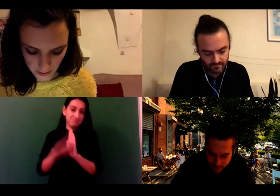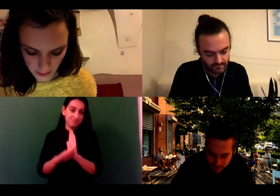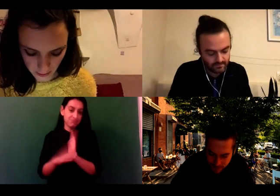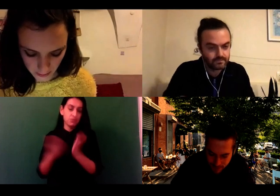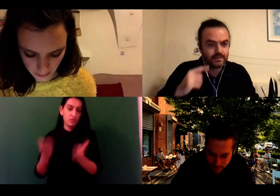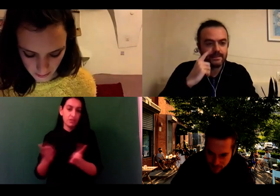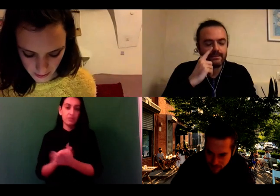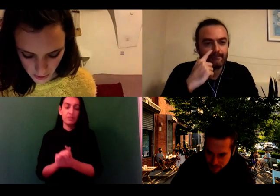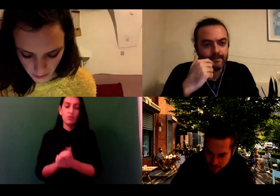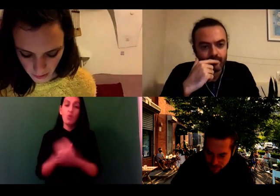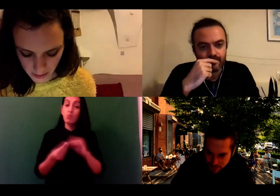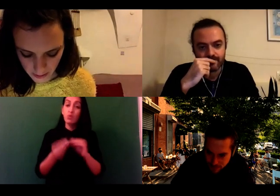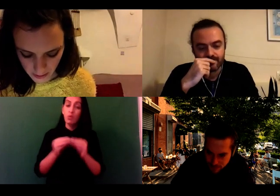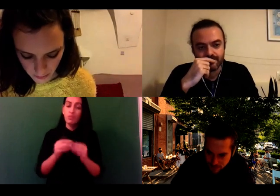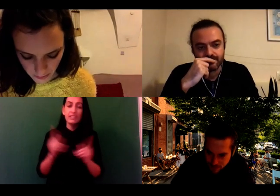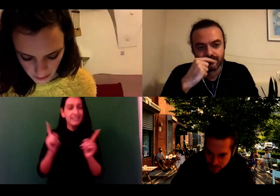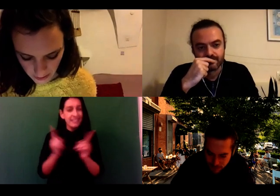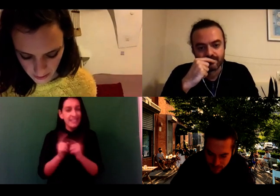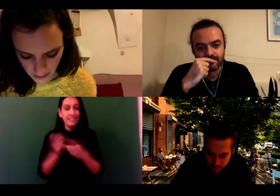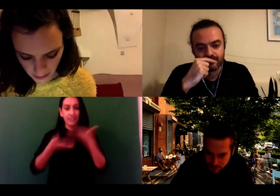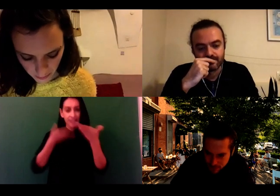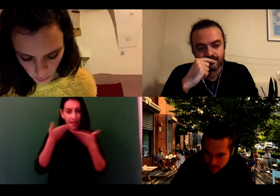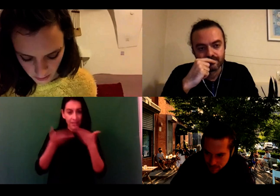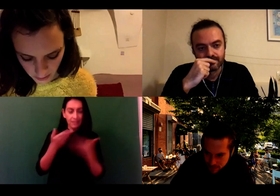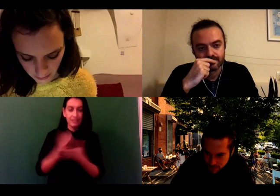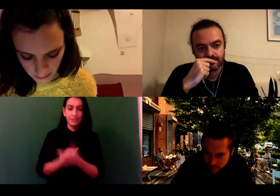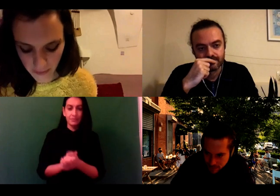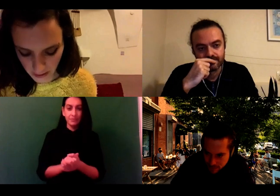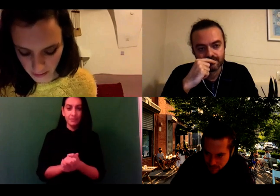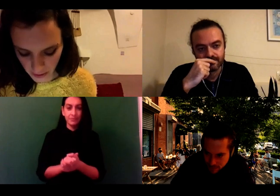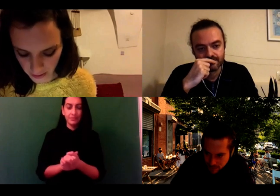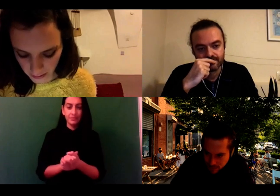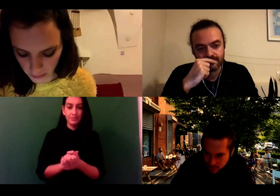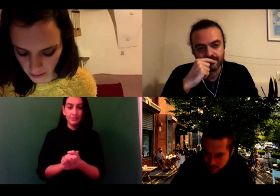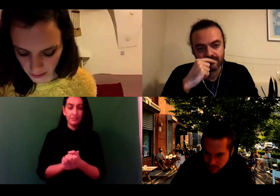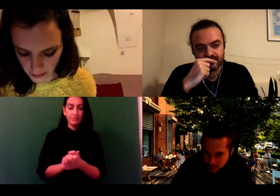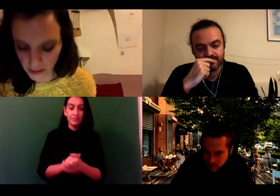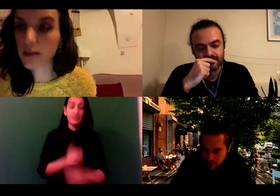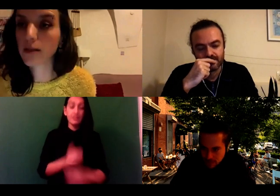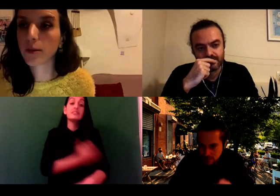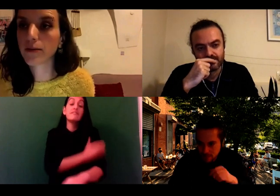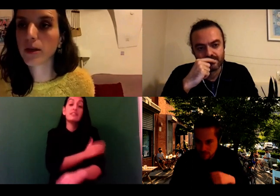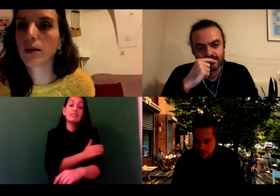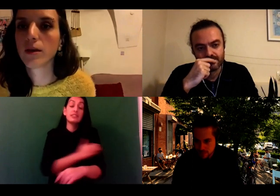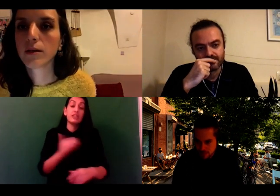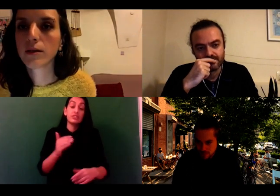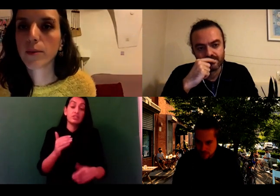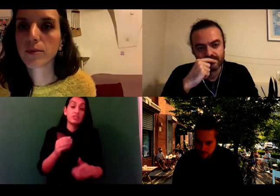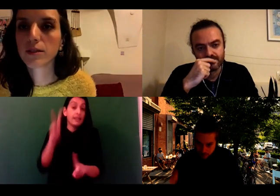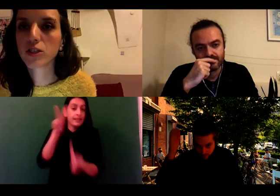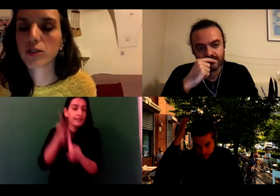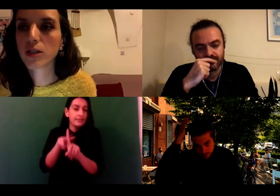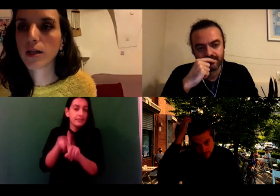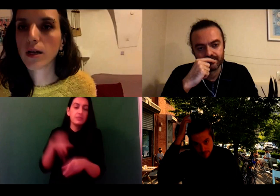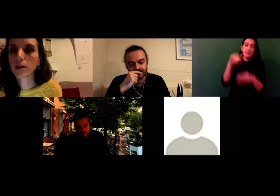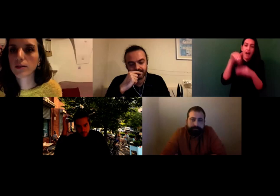onun üzerine kısaca bahsetti. Şimdi gerisi, hani bu arada vatandaş katılımını anket, haritalama ve